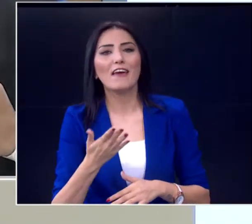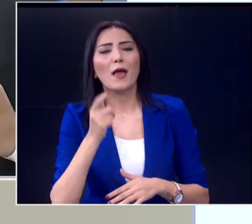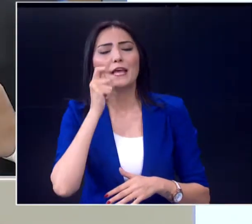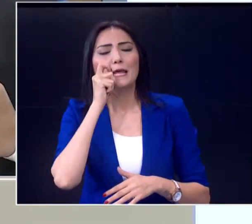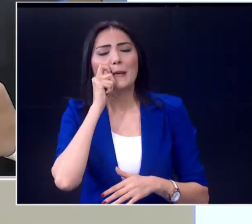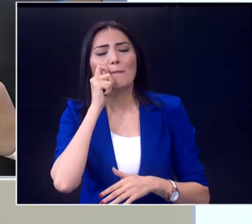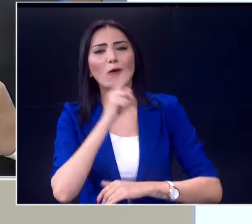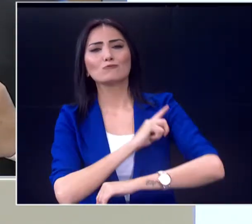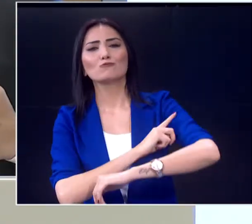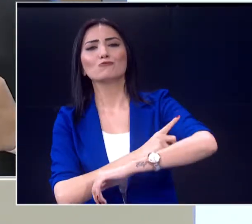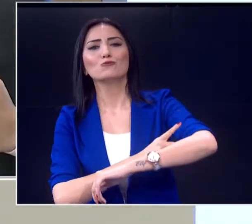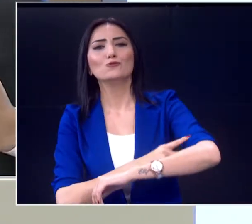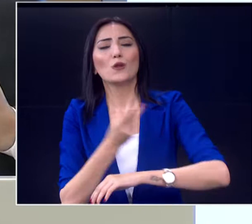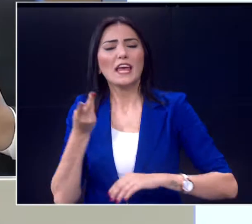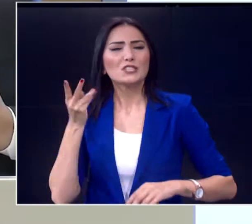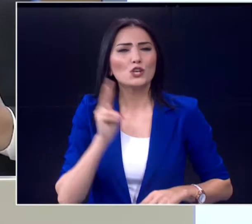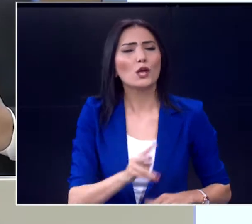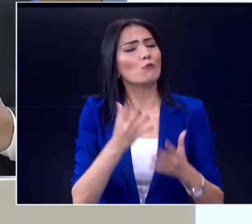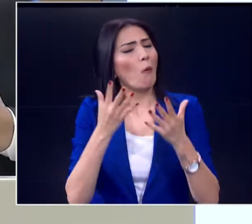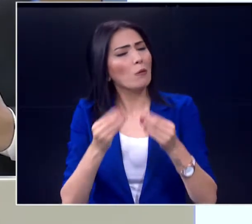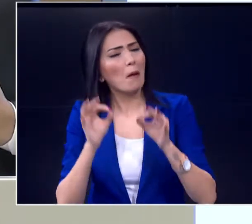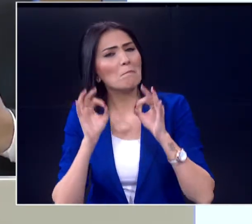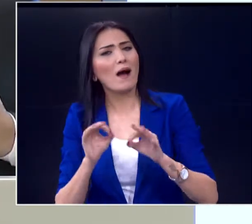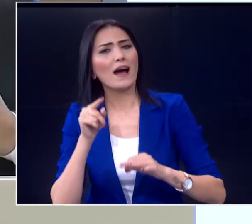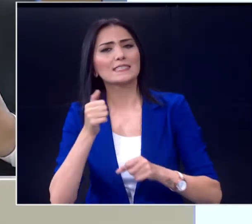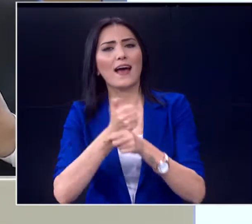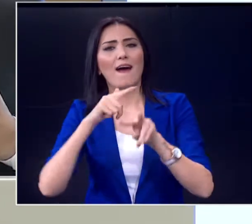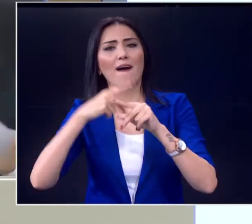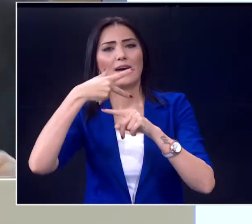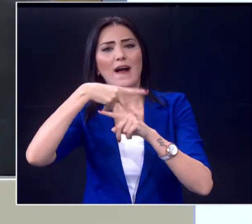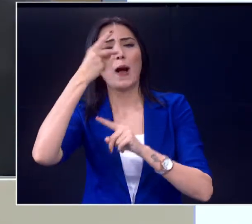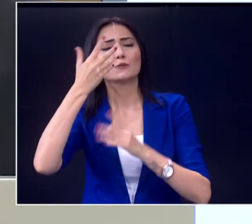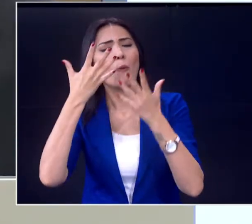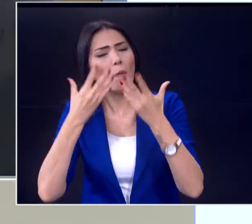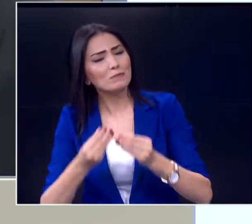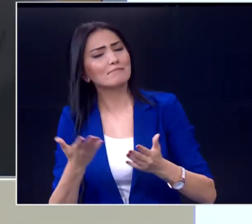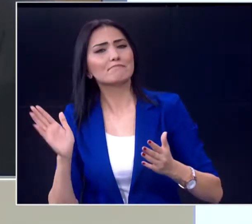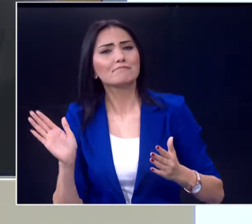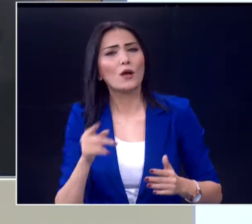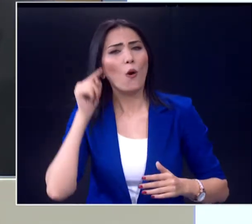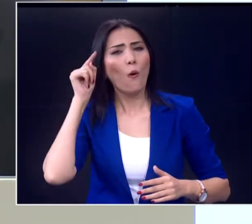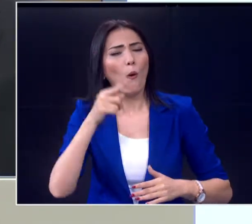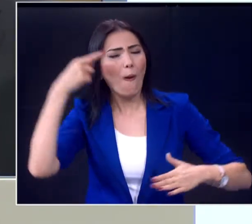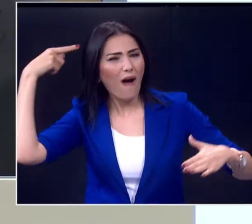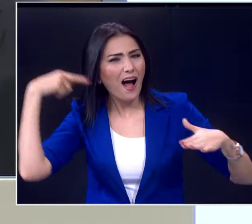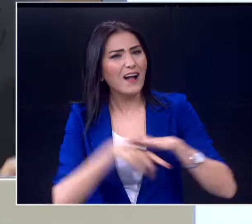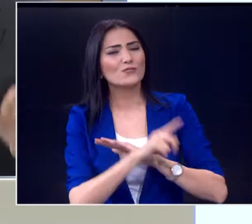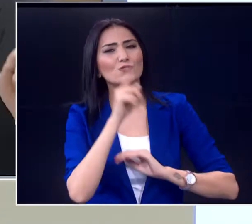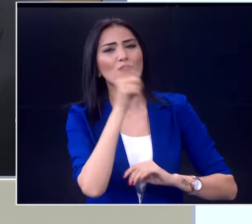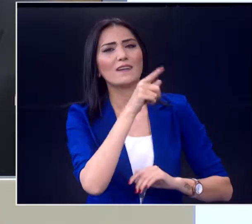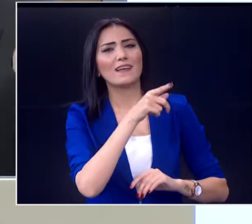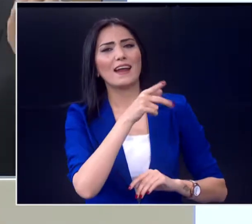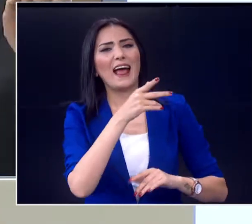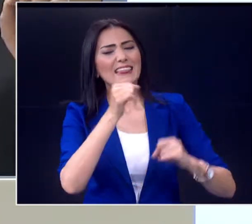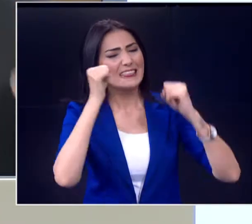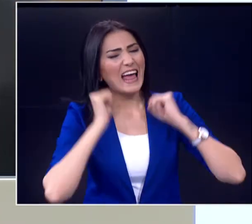gücüyle şehit olmak pahasına, gazi olmak pahasına o alçaklara